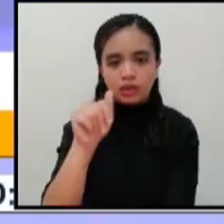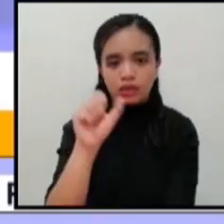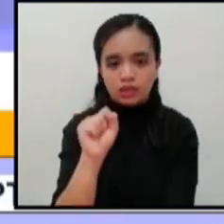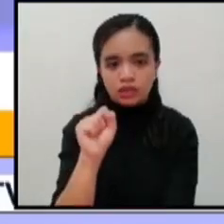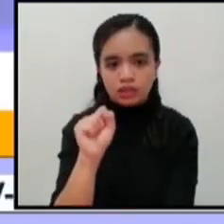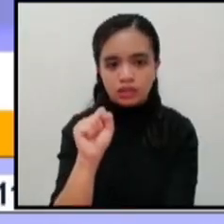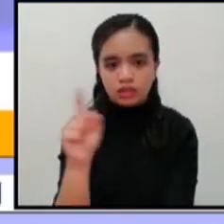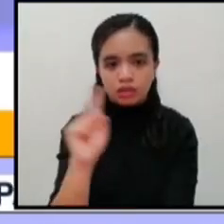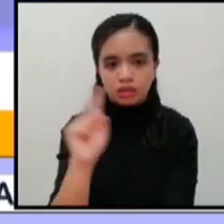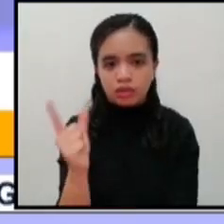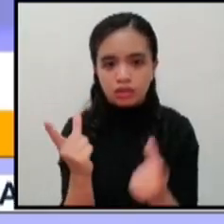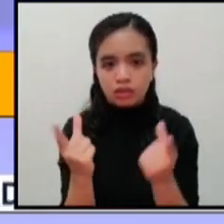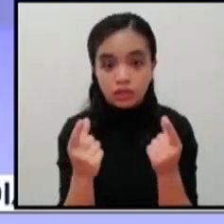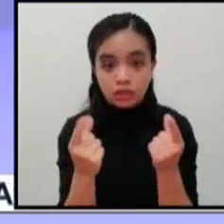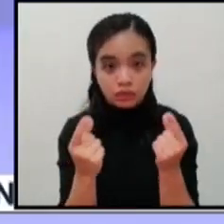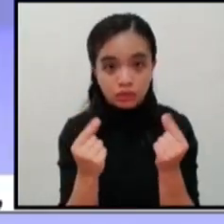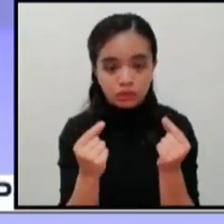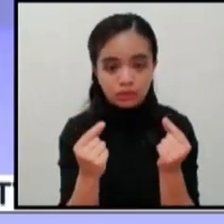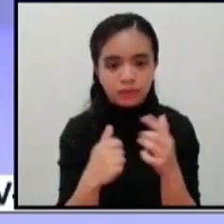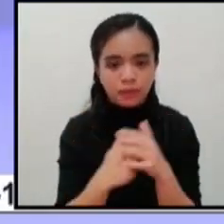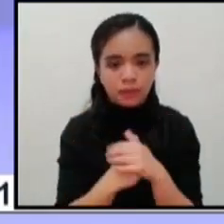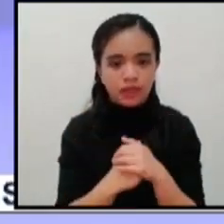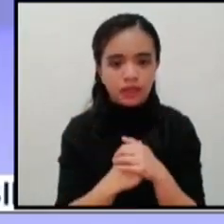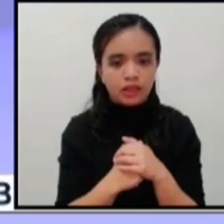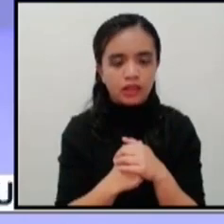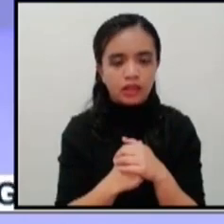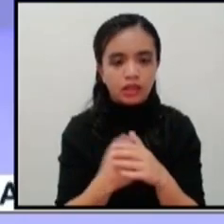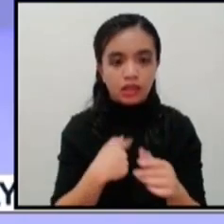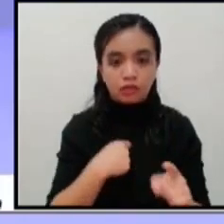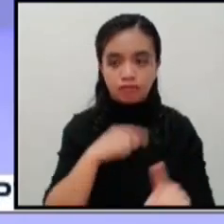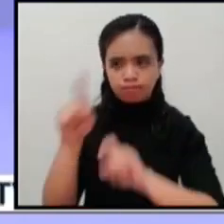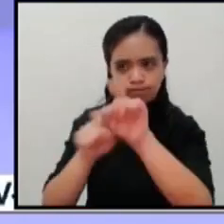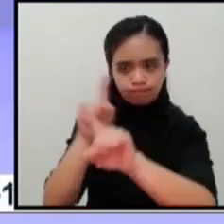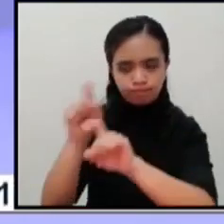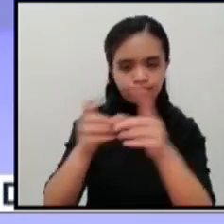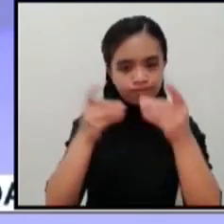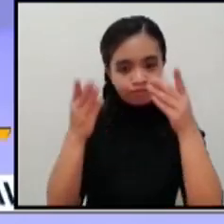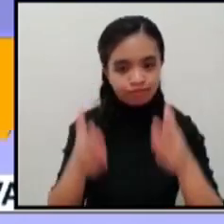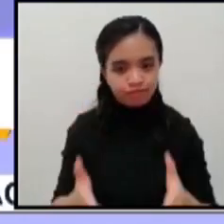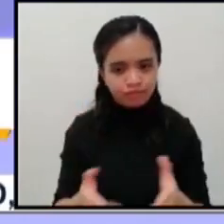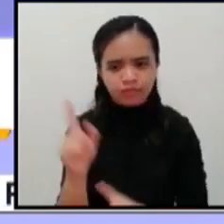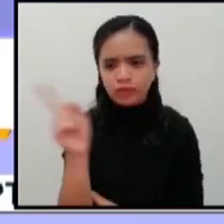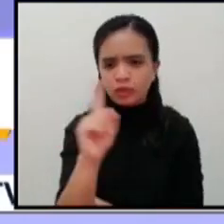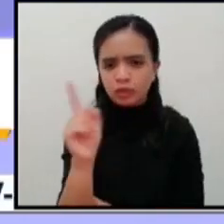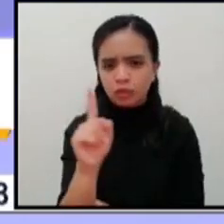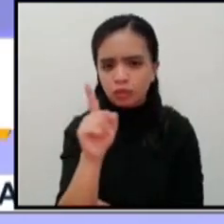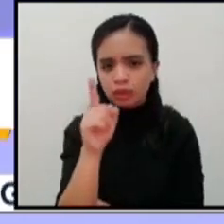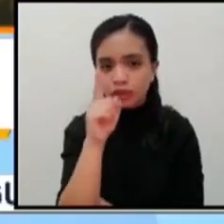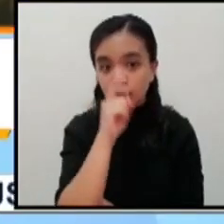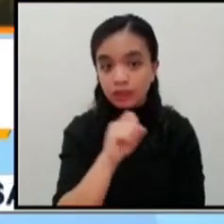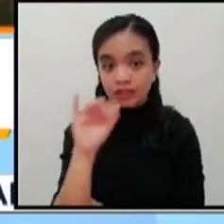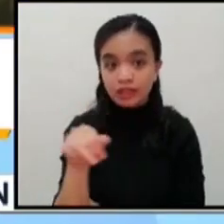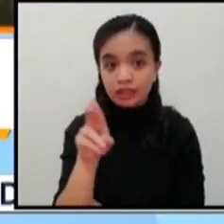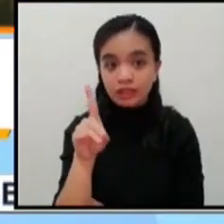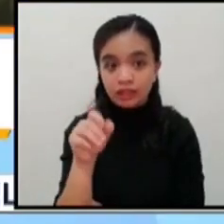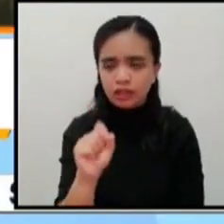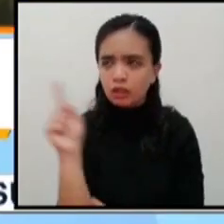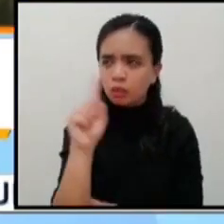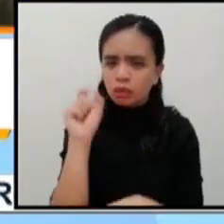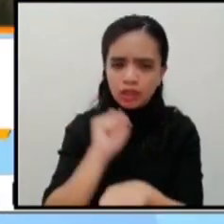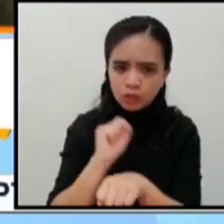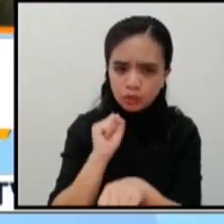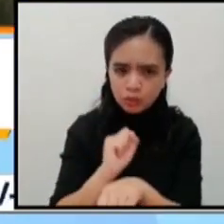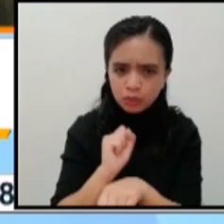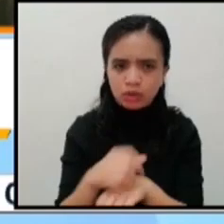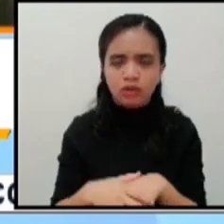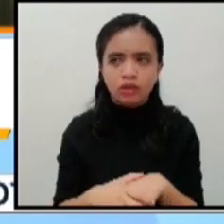is magtanong sa director kung paano, ano ba yung edad ni Judas, ano ba yung trabaho niya, ano ba yung hinagpis